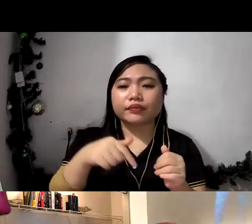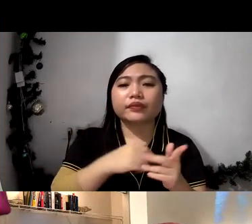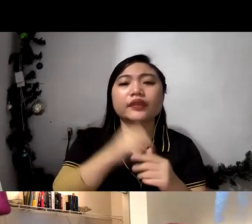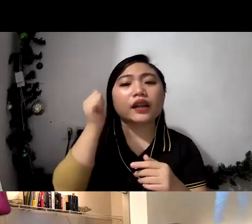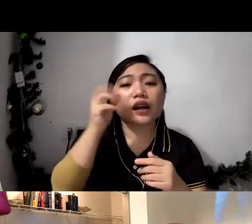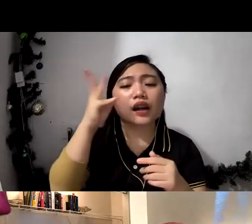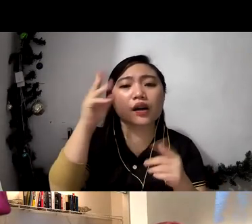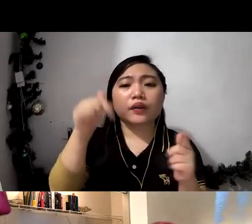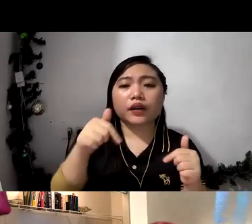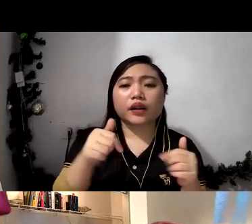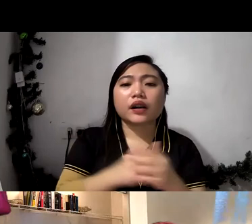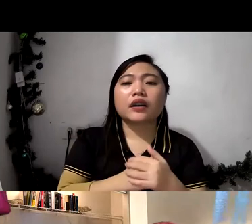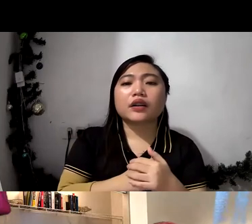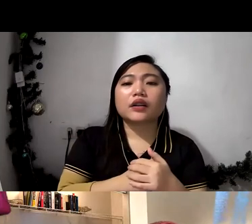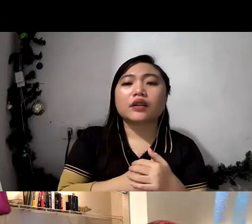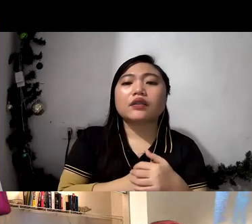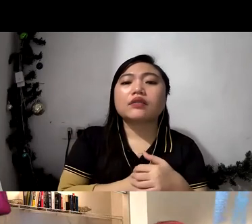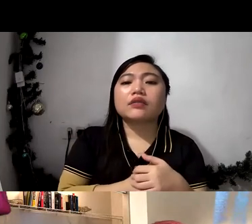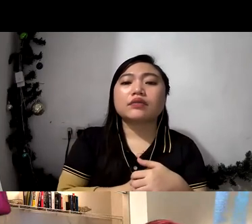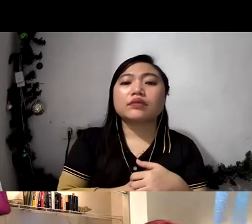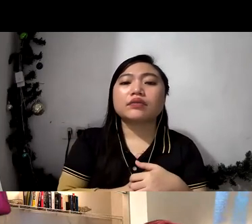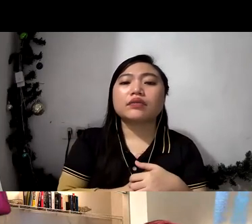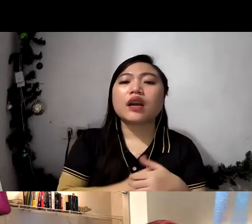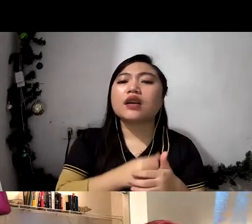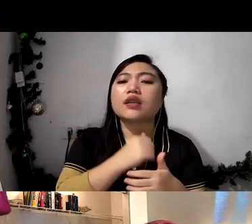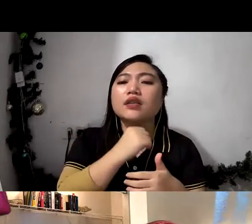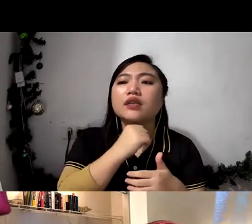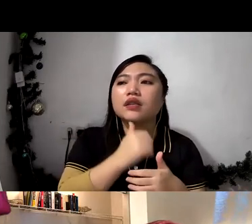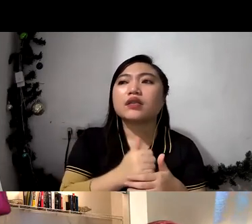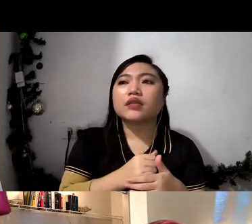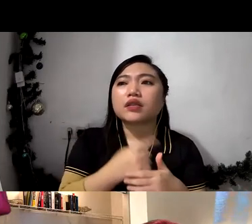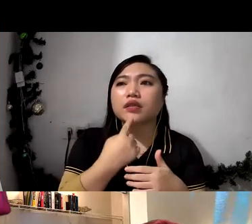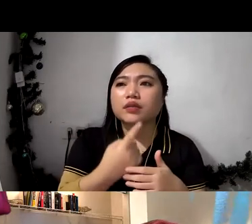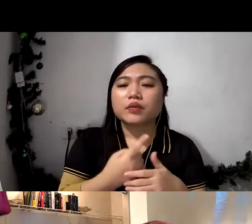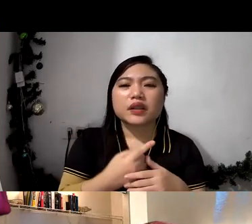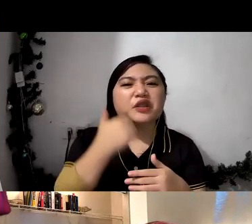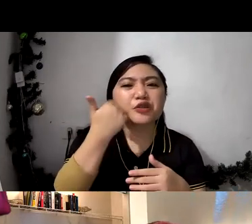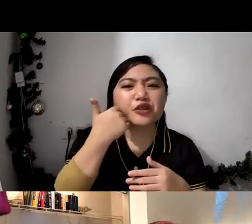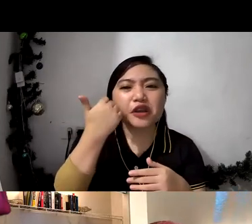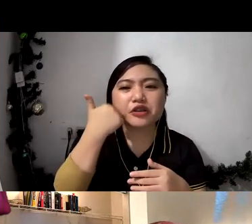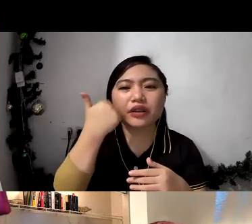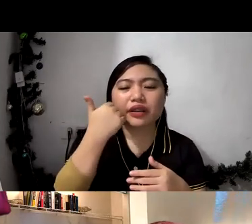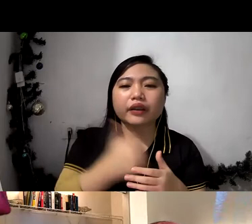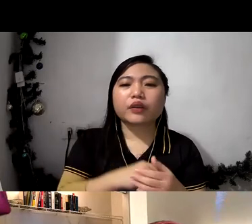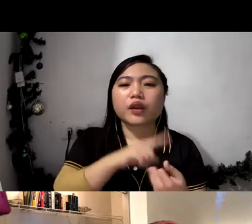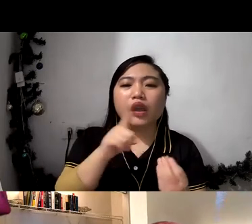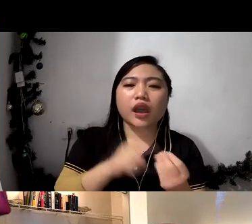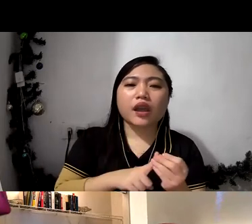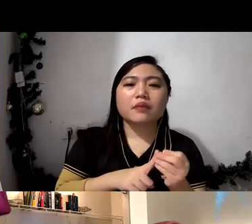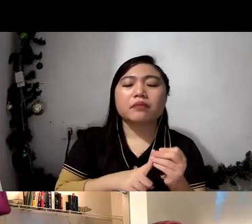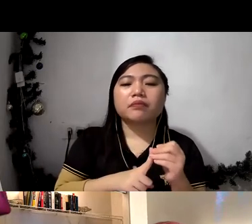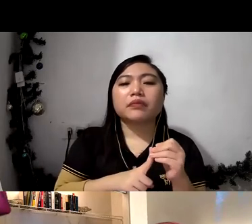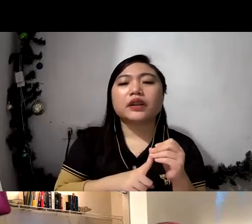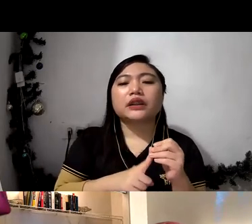kayo, naiiwan yung mga anak nyo. So, hindi pwedeng, ano, no, yung shy-shy tayo sa pagsasalita kasi